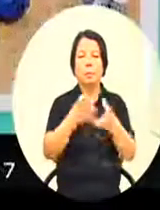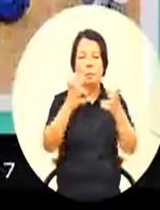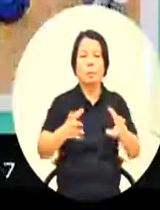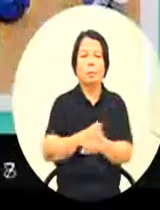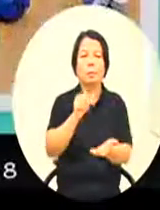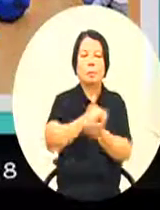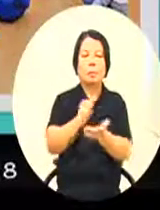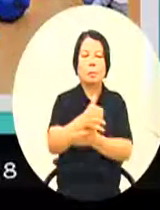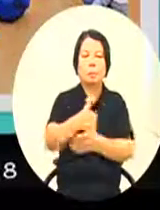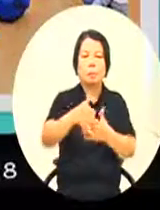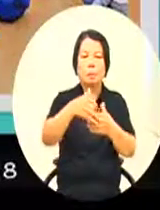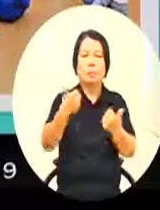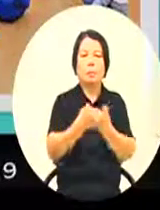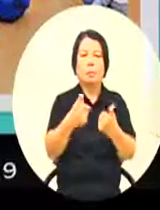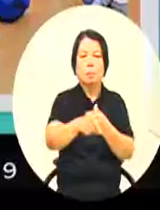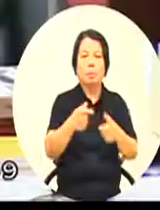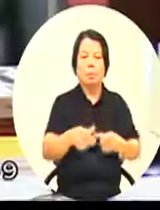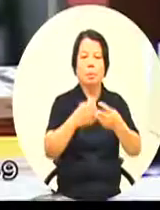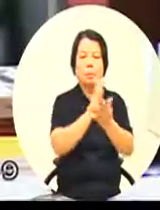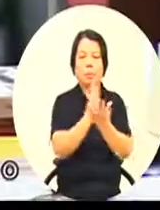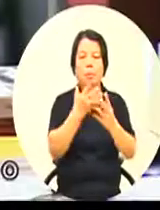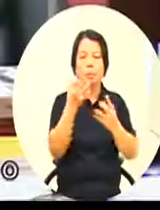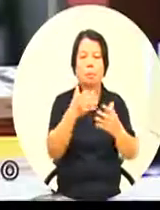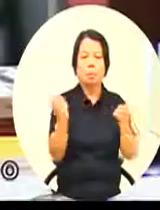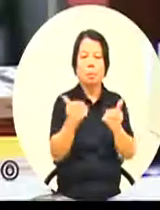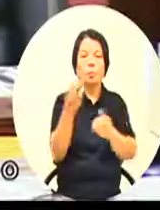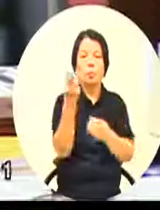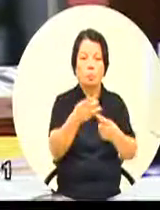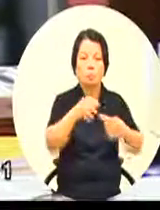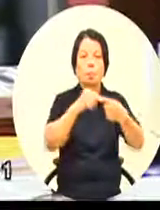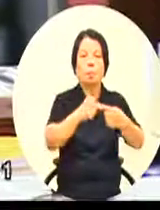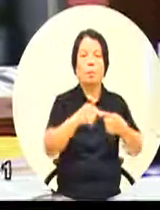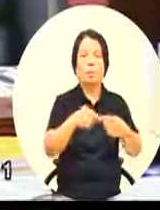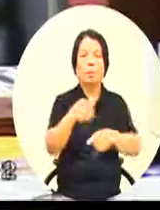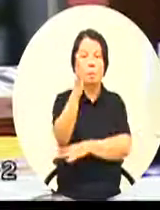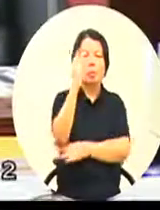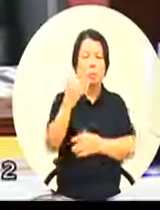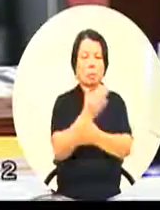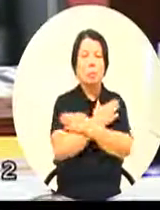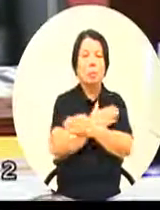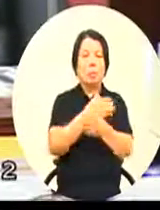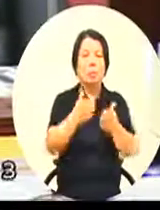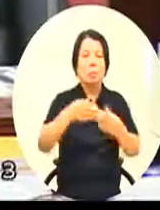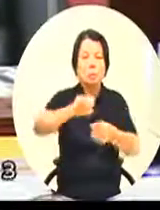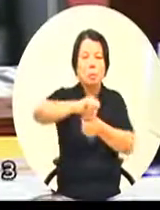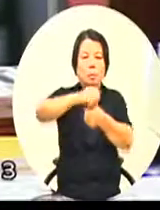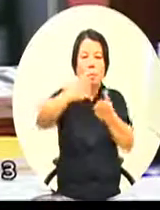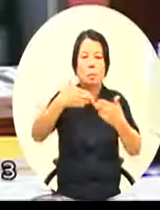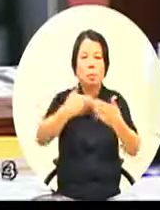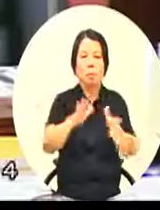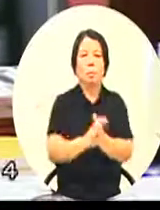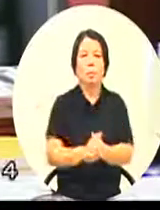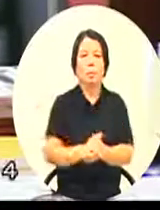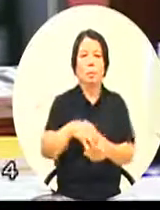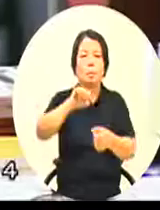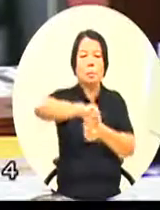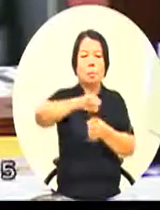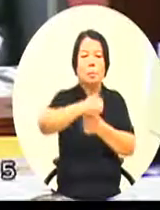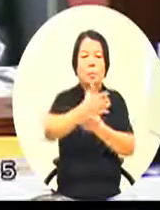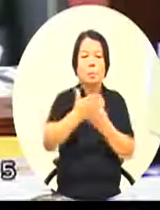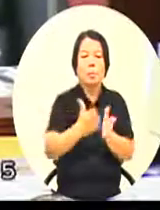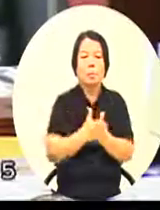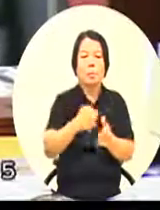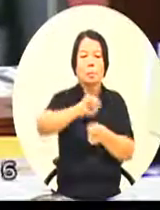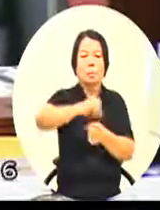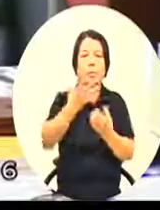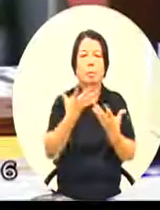有三个问题。第一个问题也就是我们的公幼要不要再增加，目前在明年可以增加到多少的班级数，